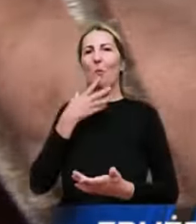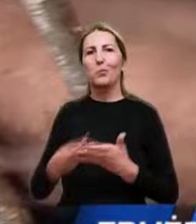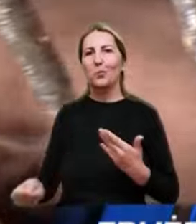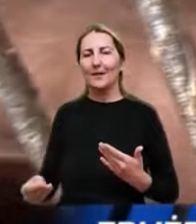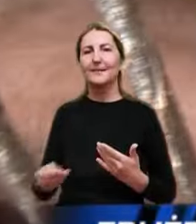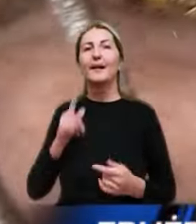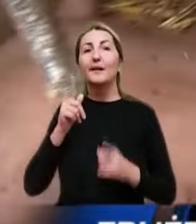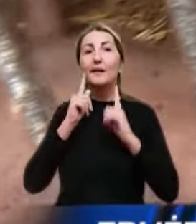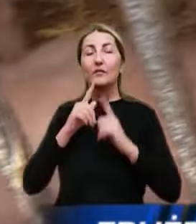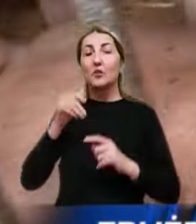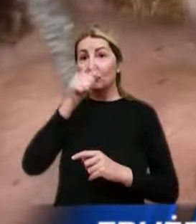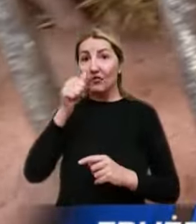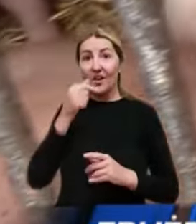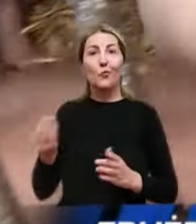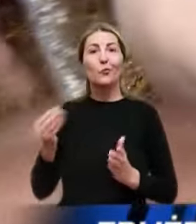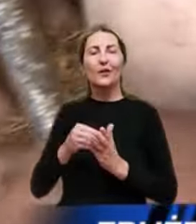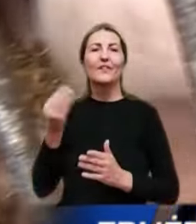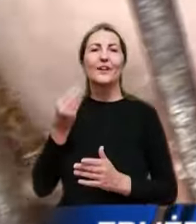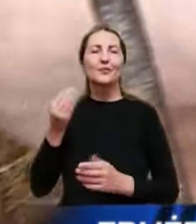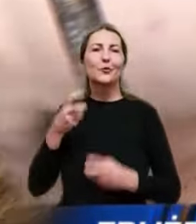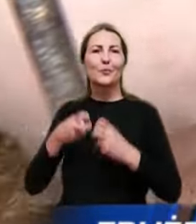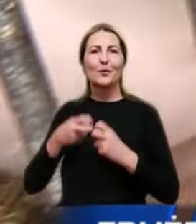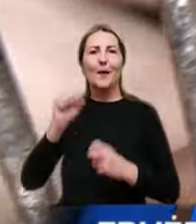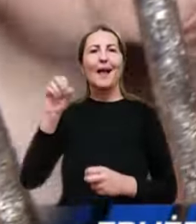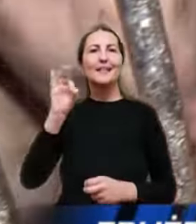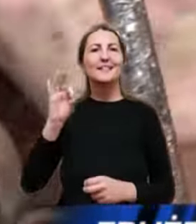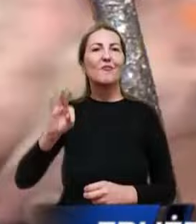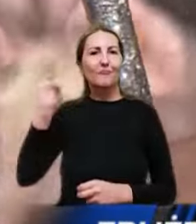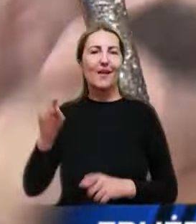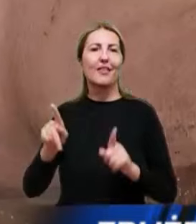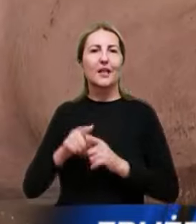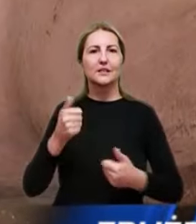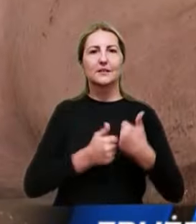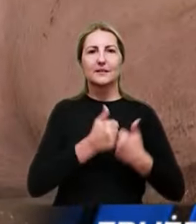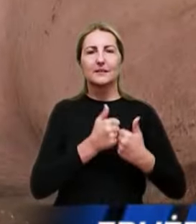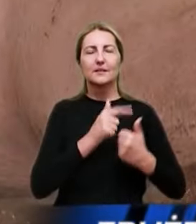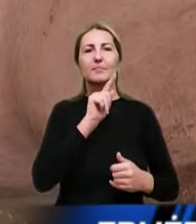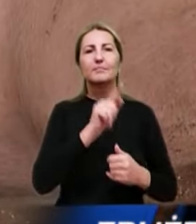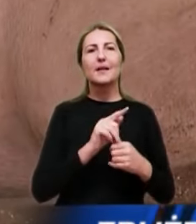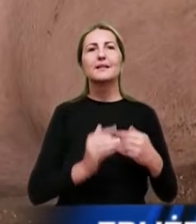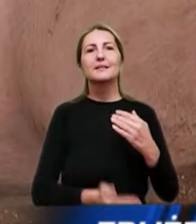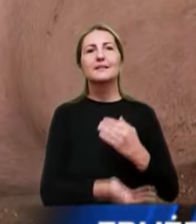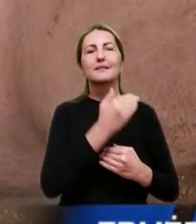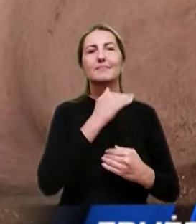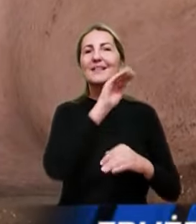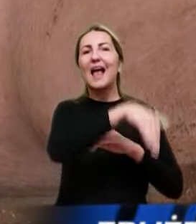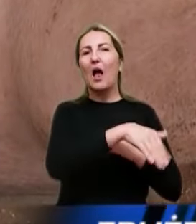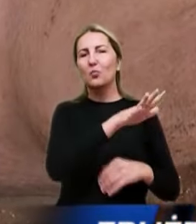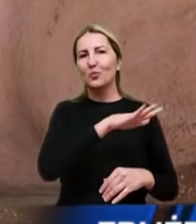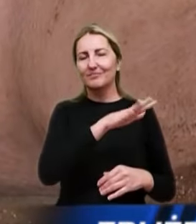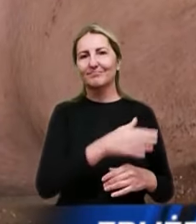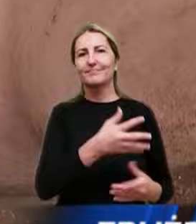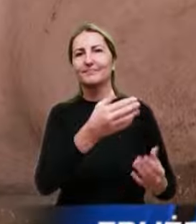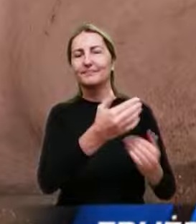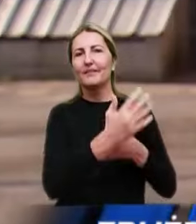chlewnej dodatkowo sprawę komplikuje ASF oraz silna konkurencja z zachodu. Zysków dużych nie ma. Przed rokiem 20,